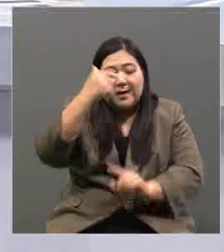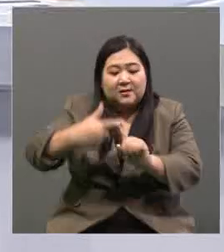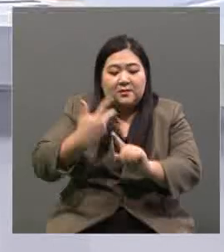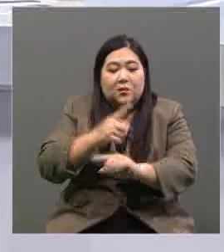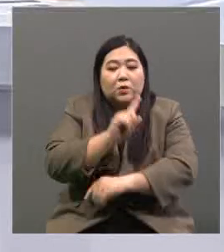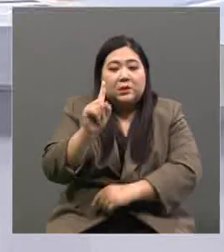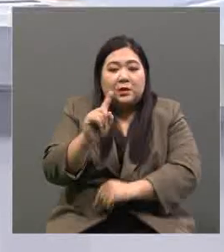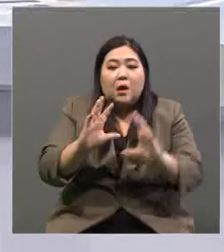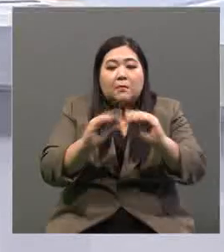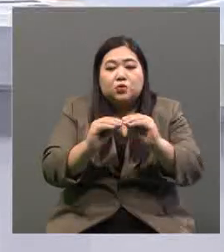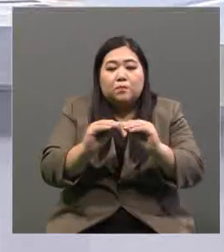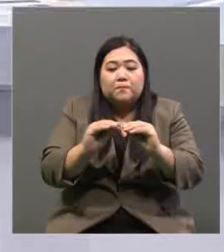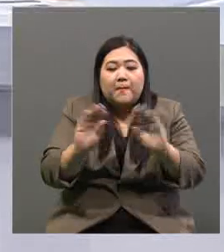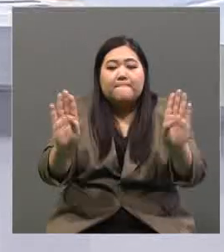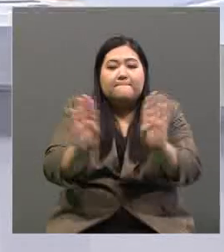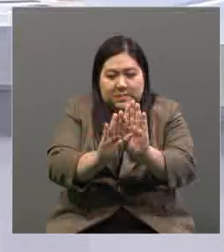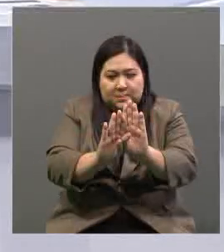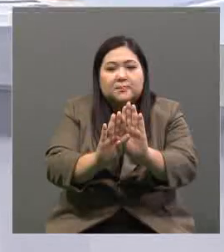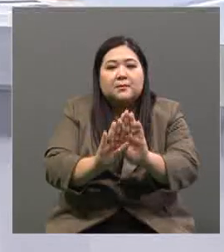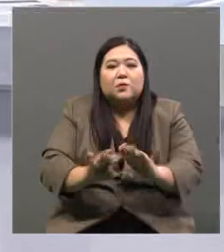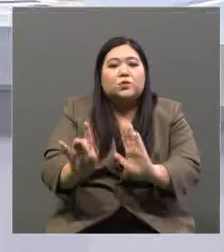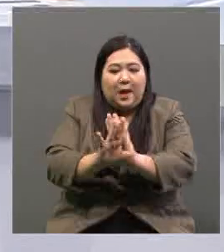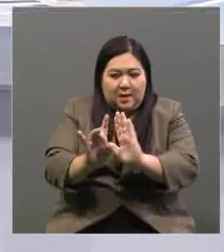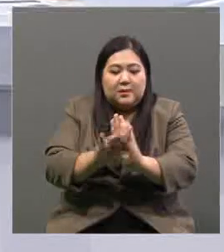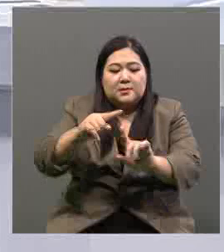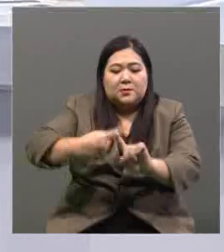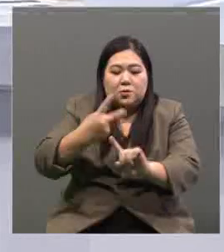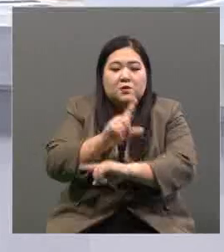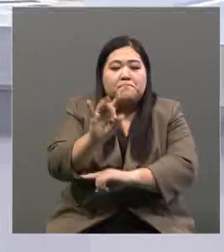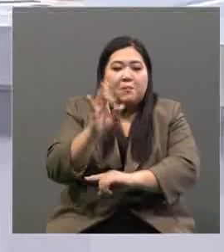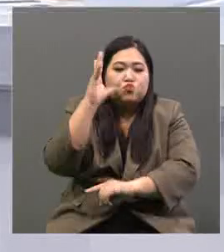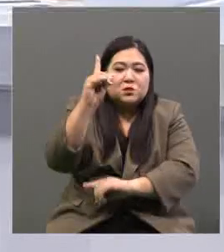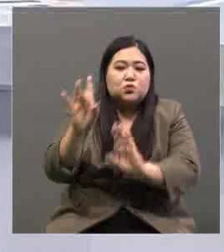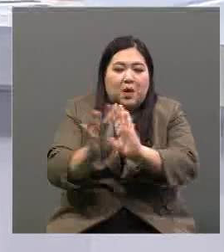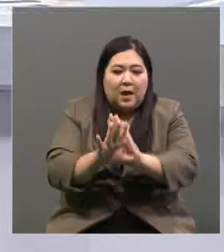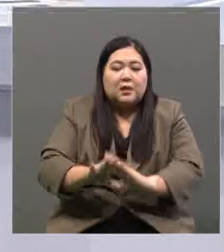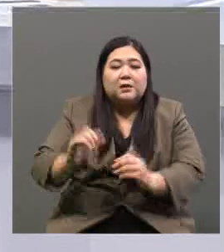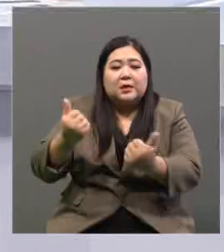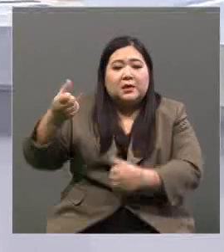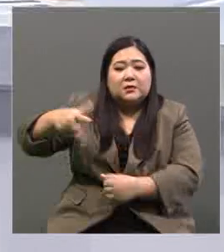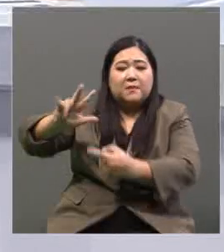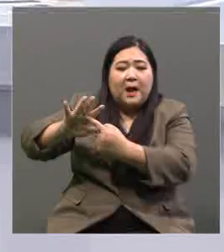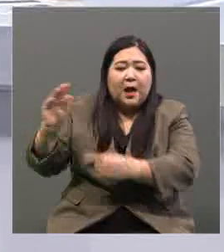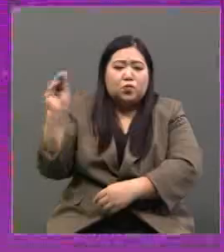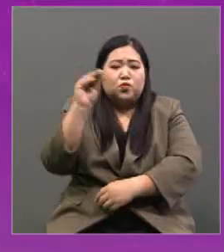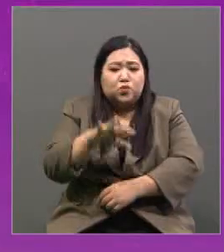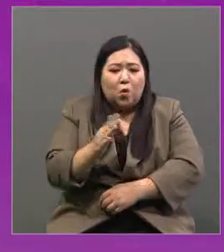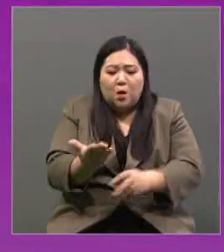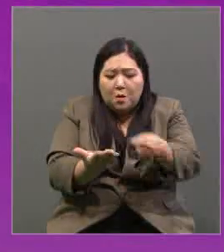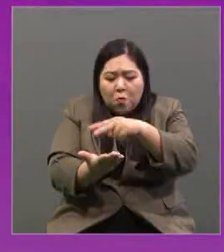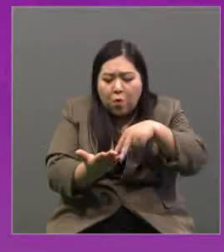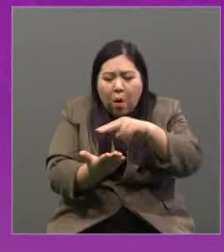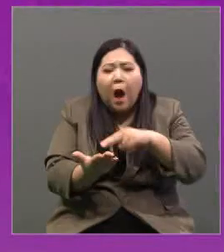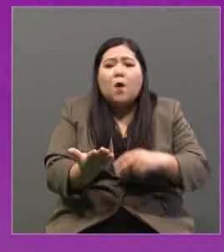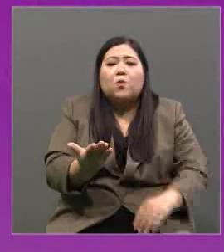จะปิดประชุมสมัยประชุมล่าสุดคือสุดท้ายเนี่ยเพราะฉะนั้นแล้วเนี่ยพอสภาส่งมาแบบนี้มันทำให้ยังปิดไม่ได้